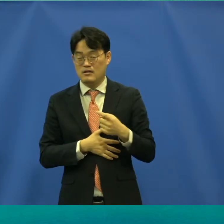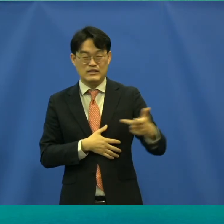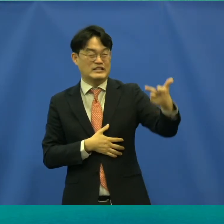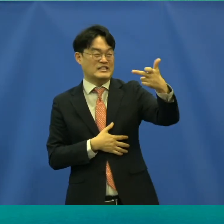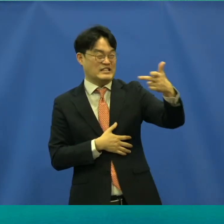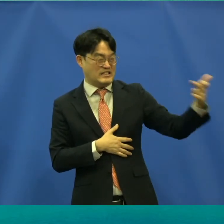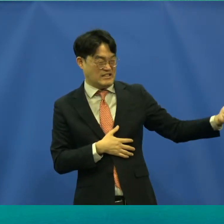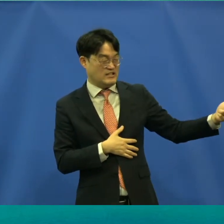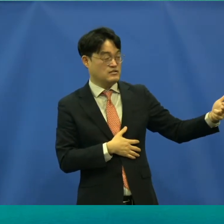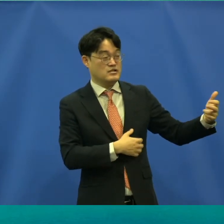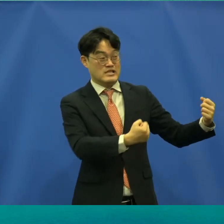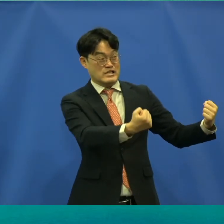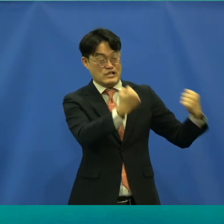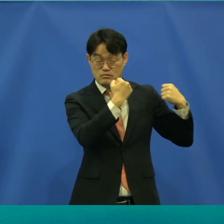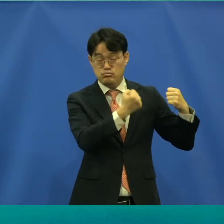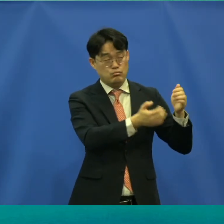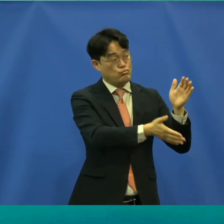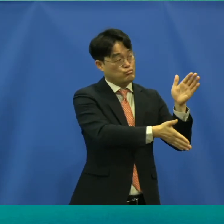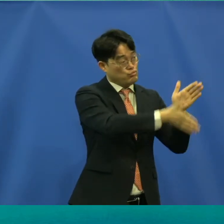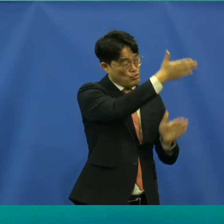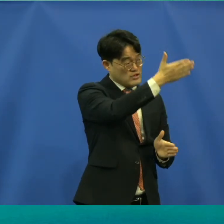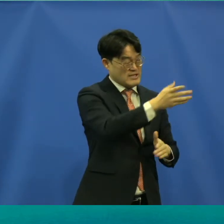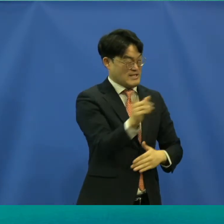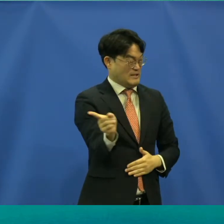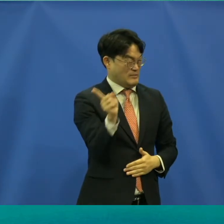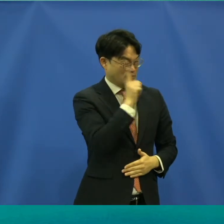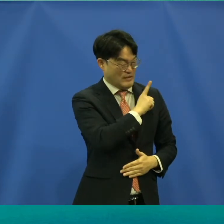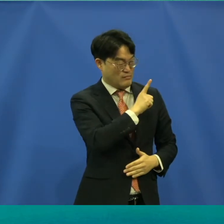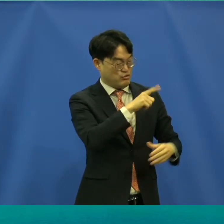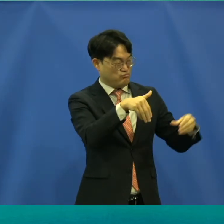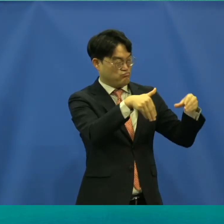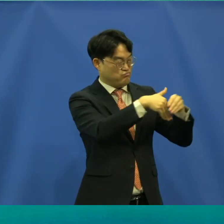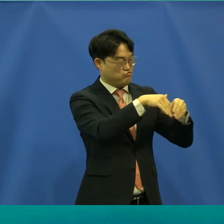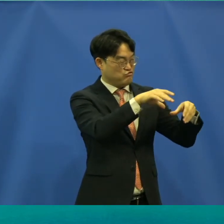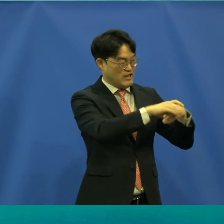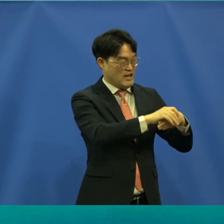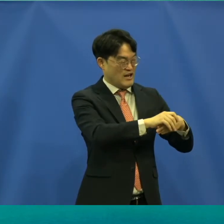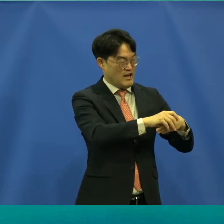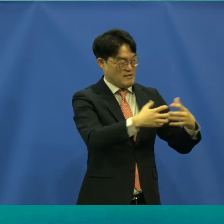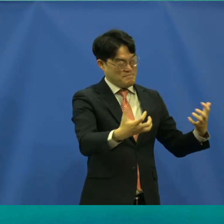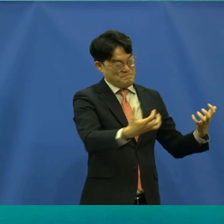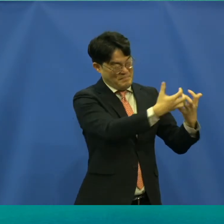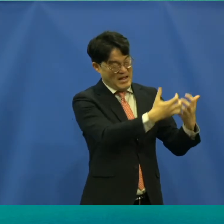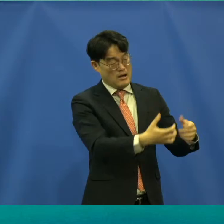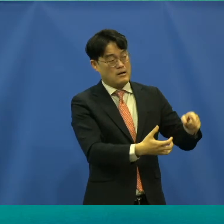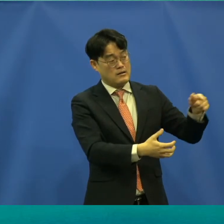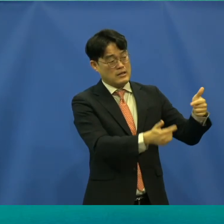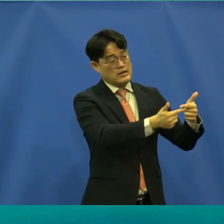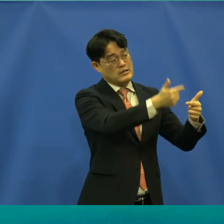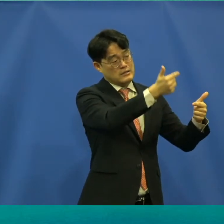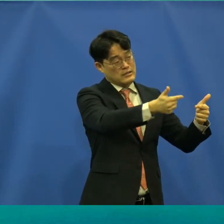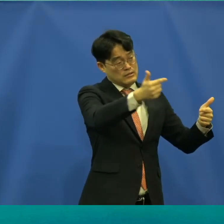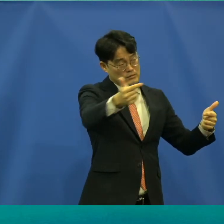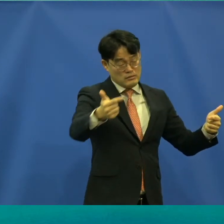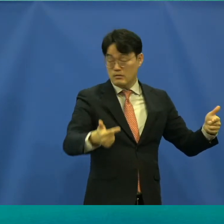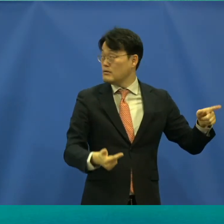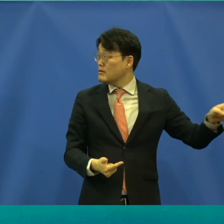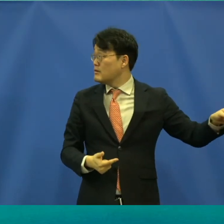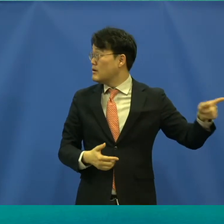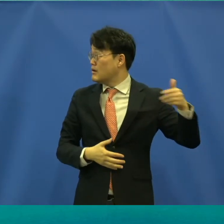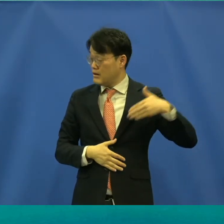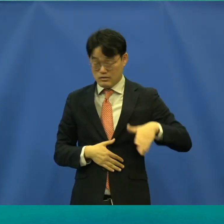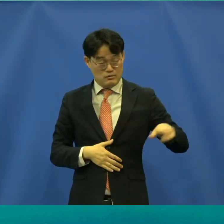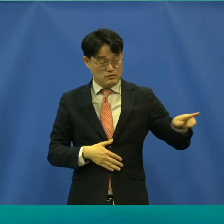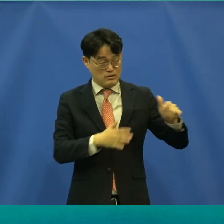힘 있는 도시, 그 악독한 문화가 자리를 잡고 있는 그곳으로 가서 하나님의 심판을 외치라고 하는데